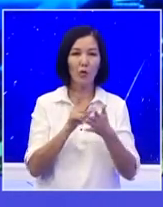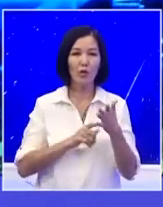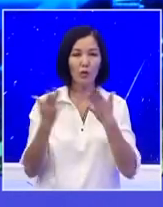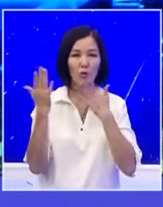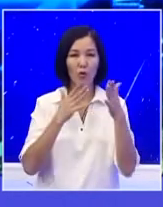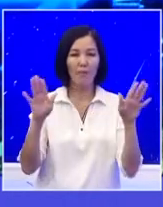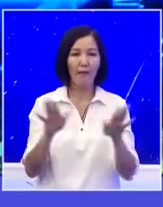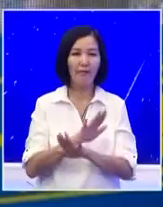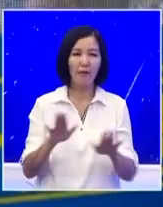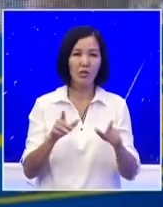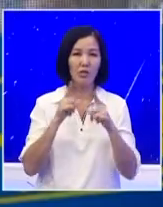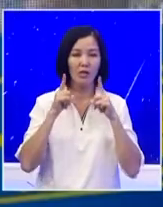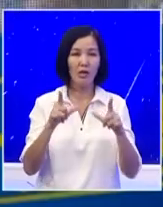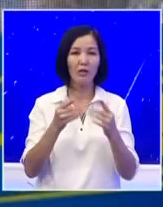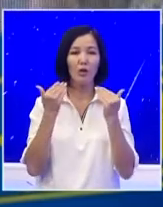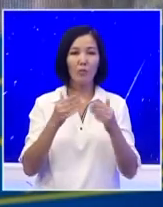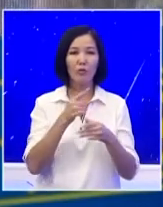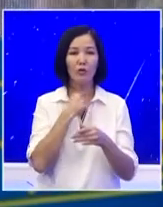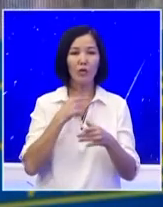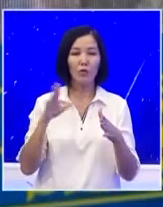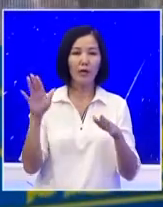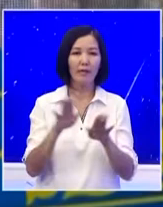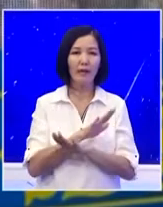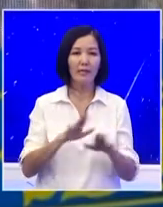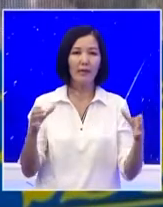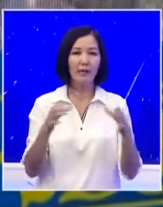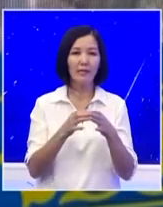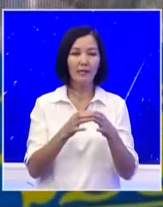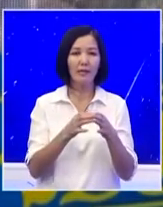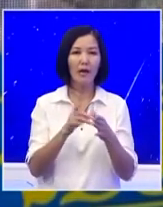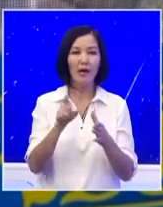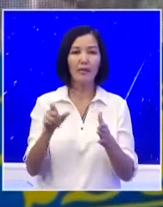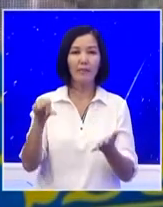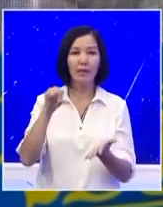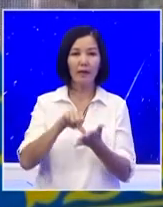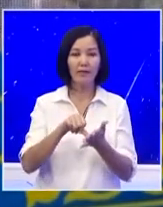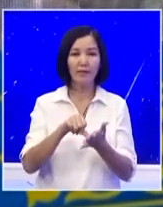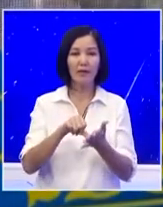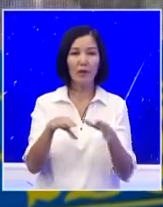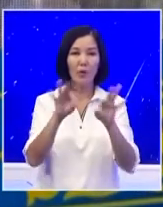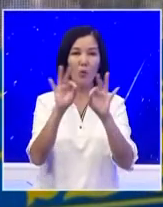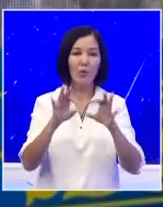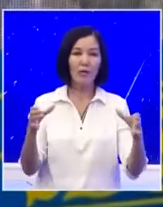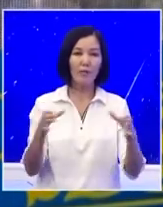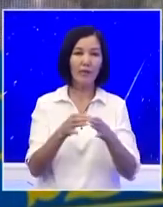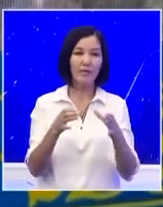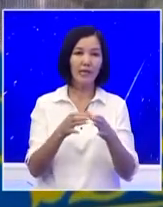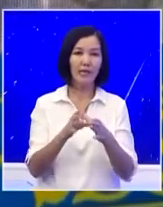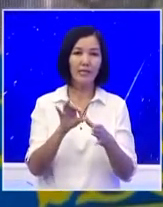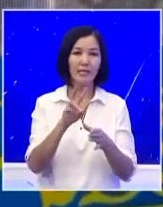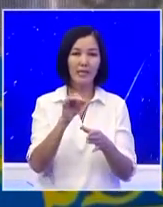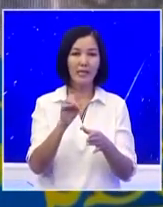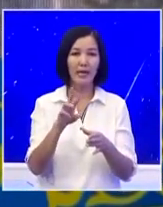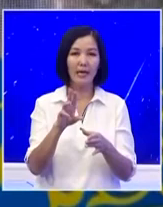оқылып, әндері шырқалды. Бұл жолғы кешке Талдықорған әуендері ансамблінің мүшелері қатысты. Жергілікті өнерпаздар біртуар тұлғаның 8